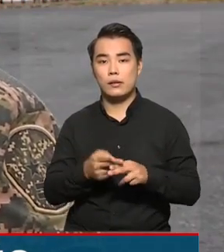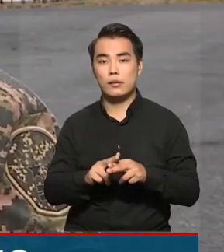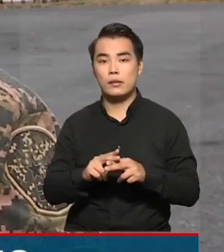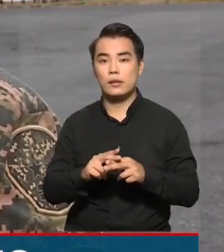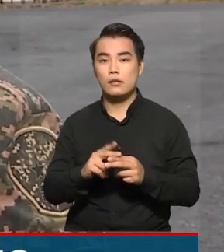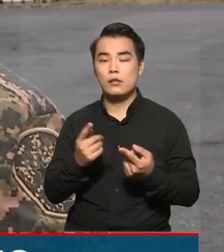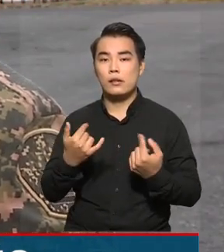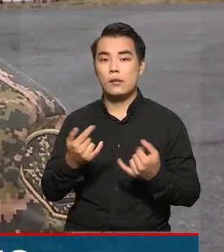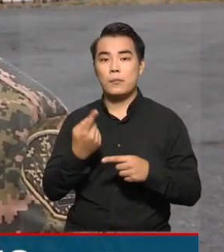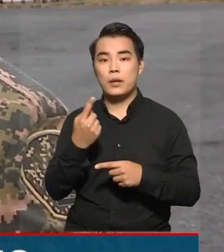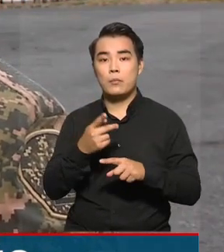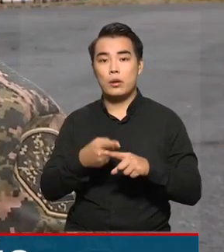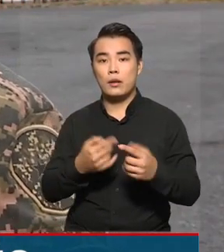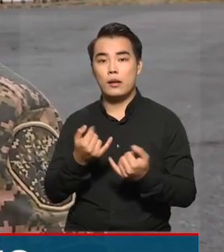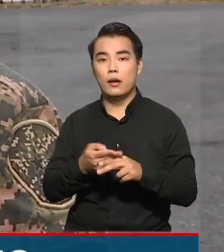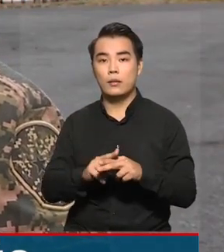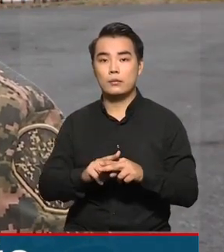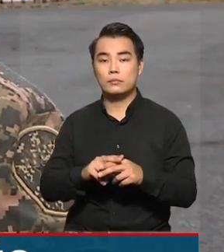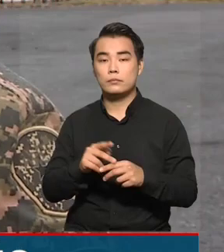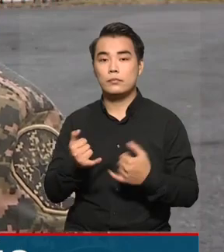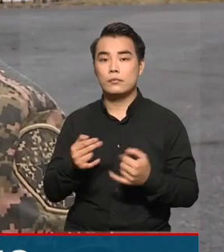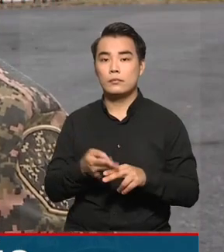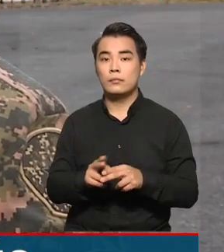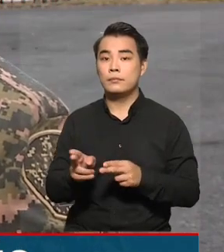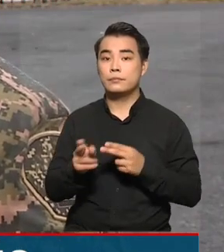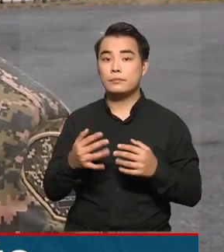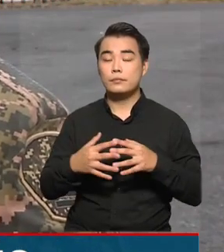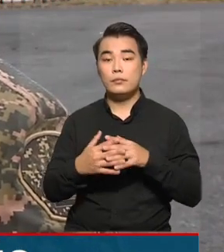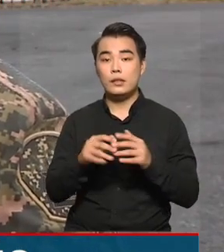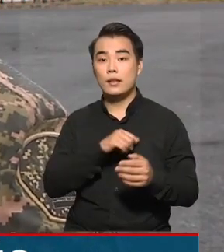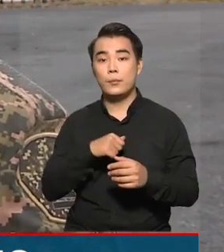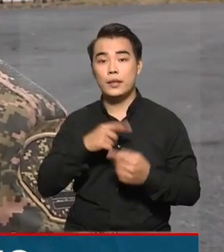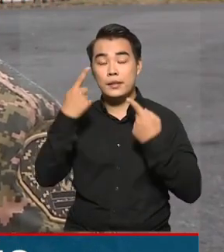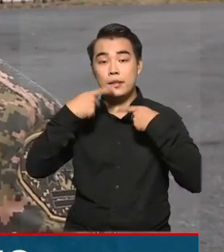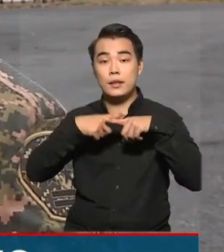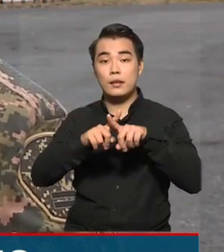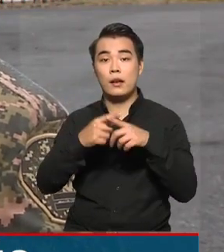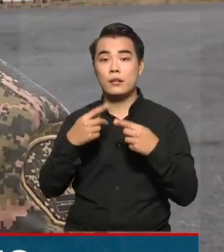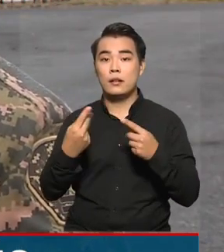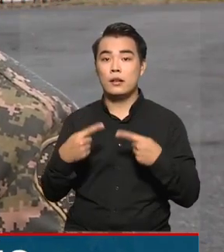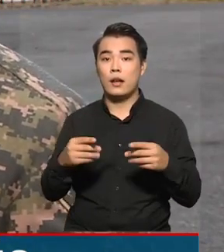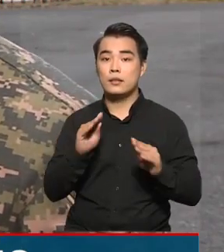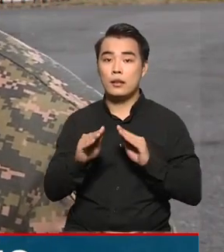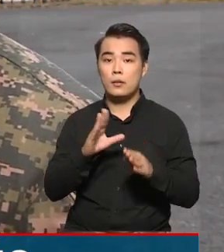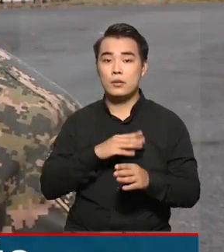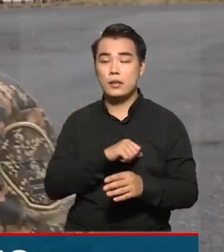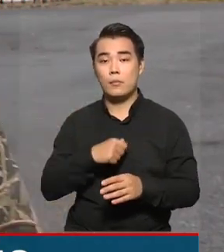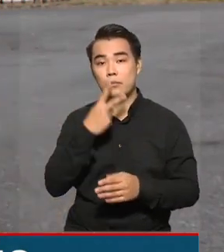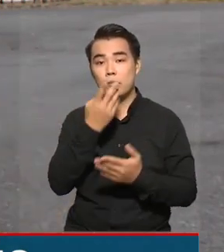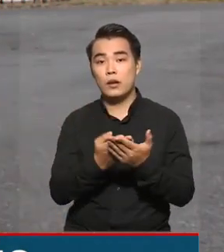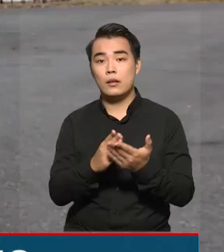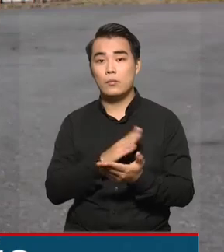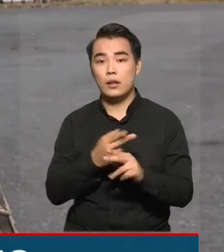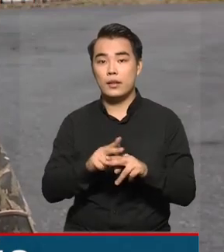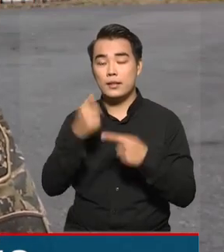тек қана бір бөлігі. Яғни шабуылдаушы біздің батальондар негізгі техникалар жабдықталған болса, алдарыңызда көрсетілген осы